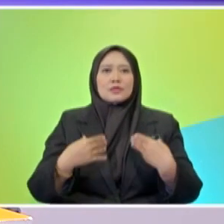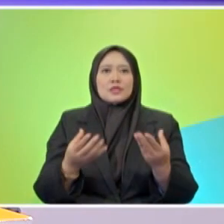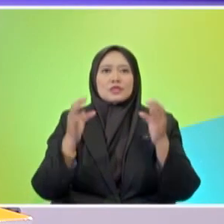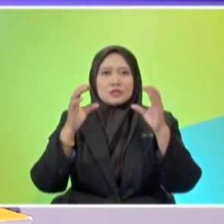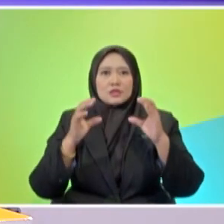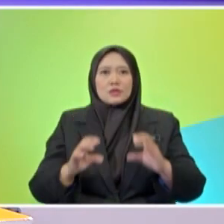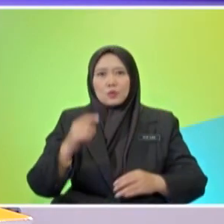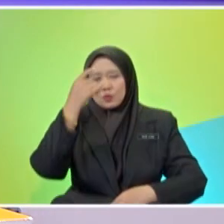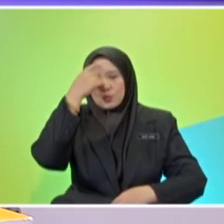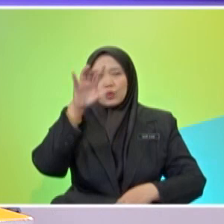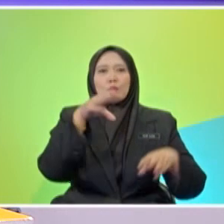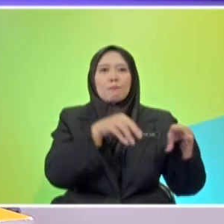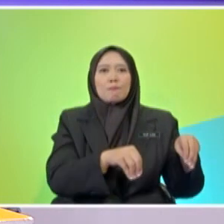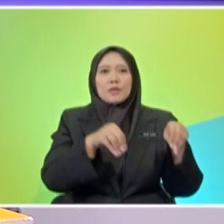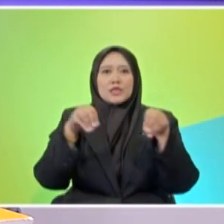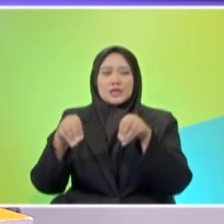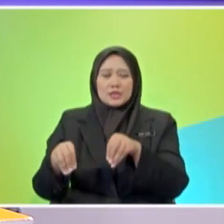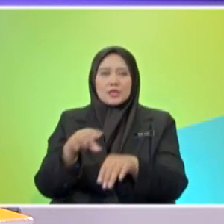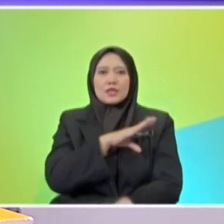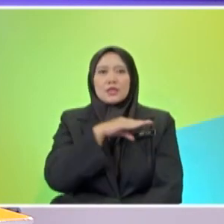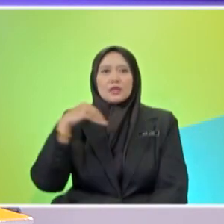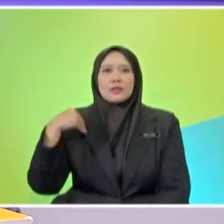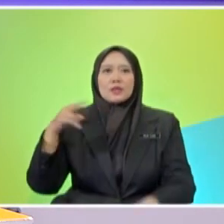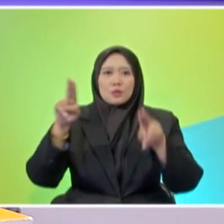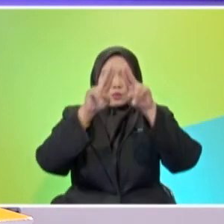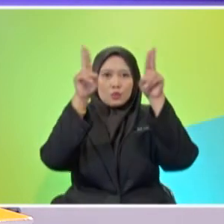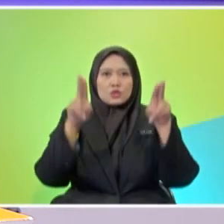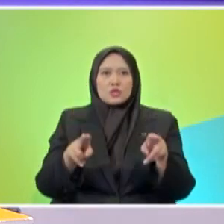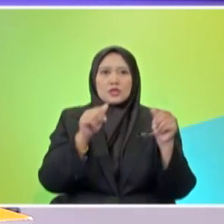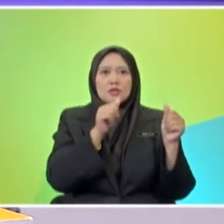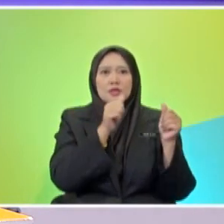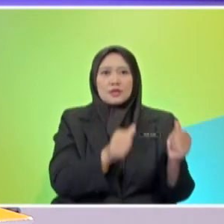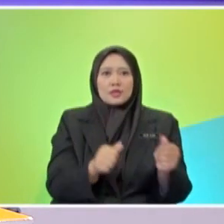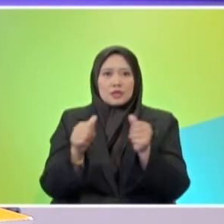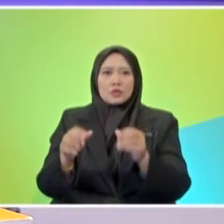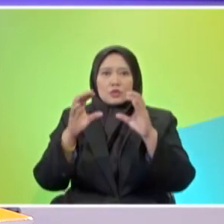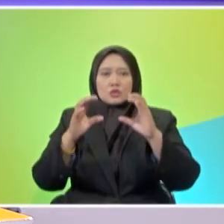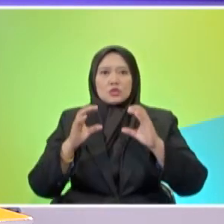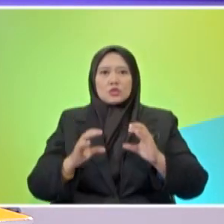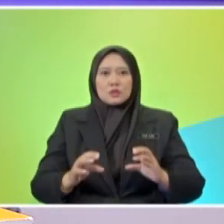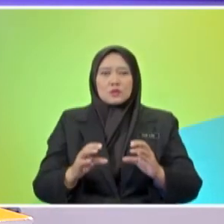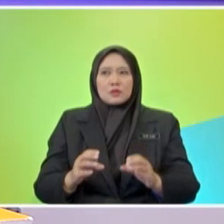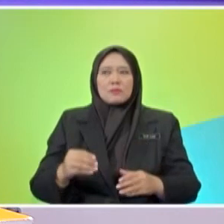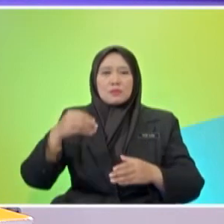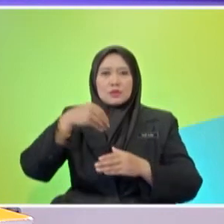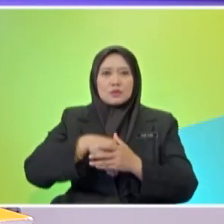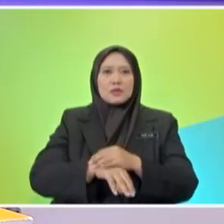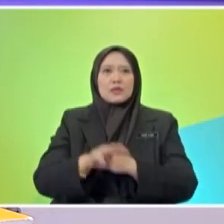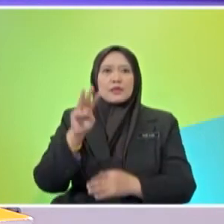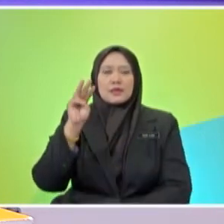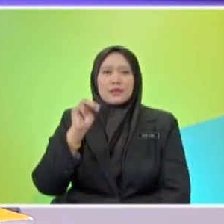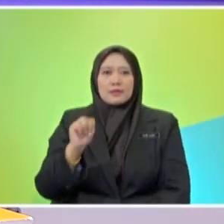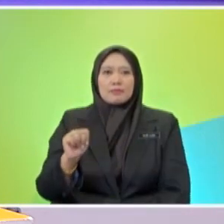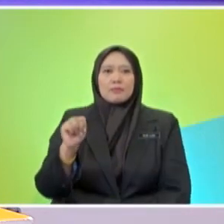untuk kita pindah, kita pindah pengaturcaraan masuk ke dalam papan mikro